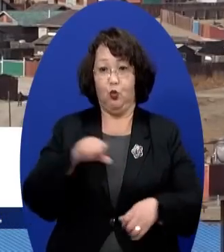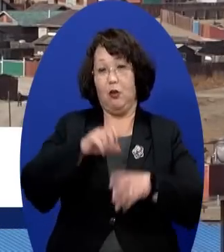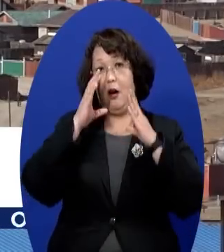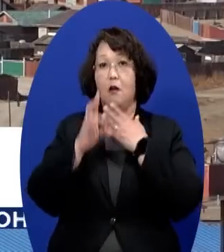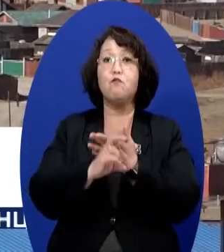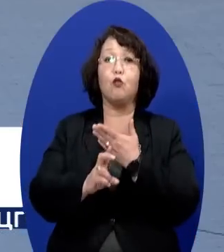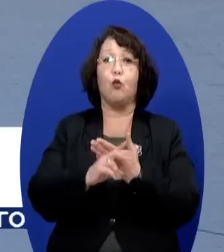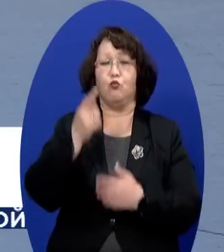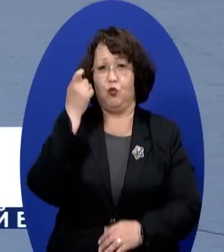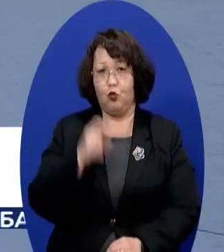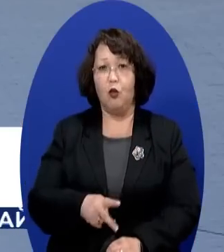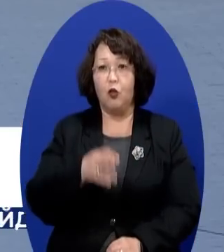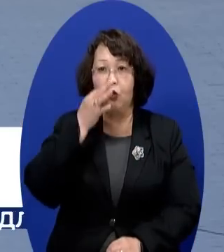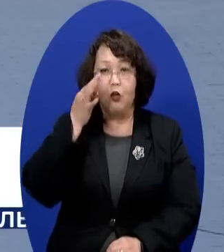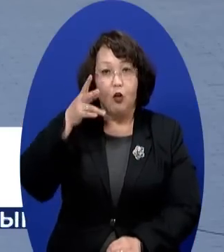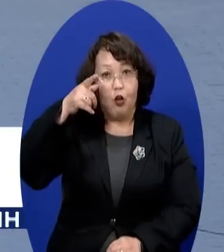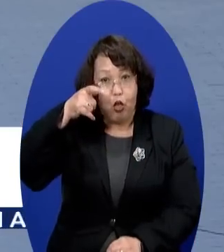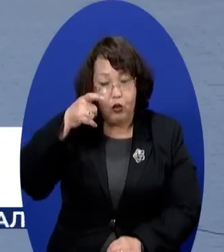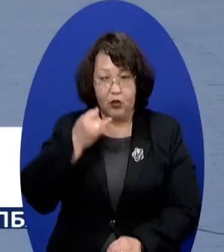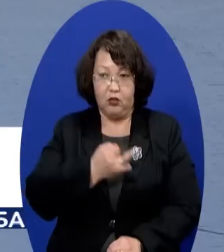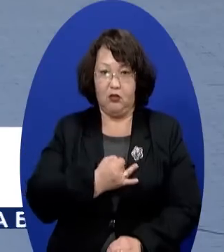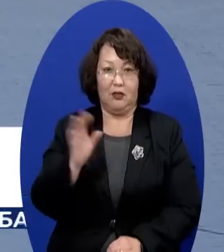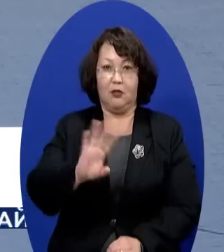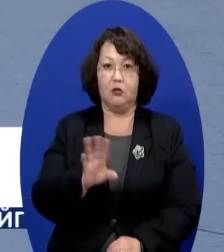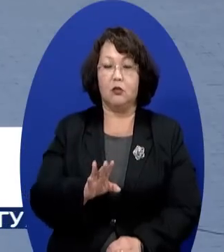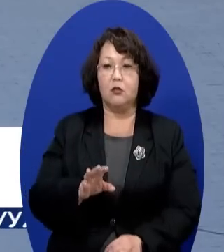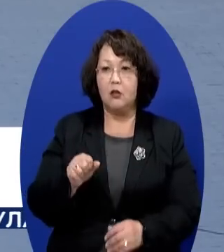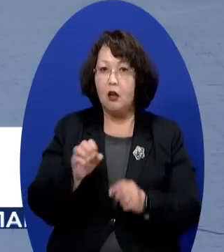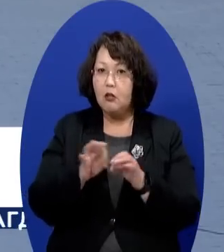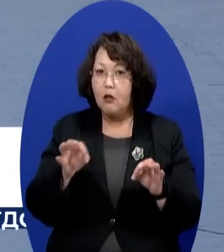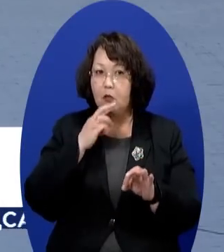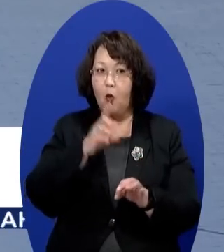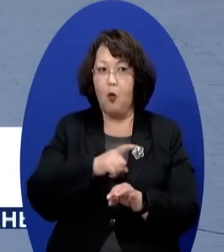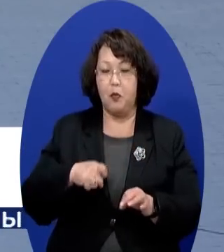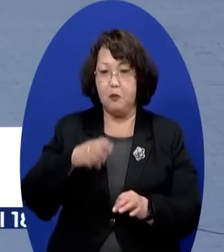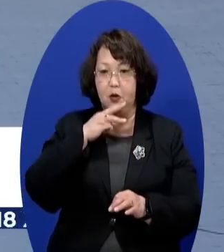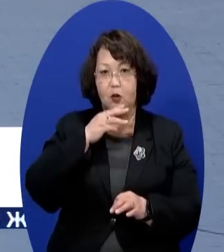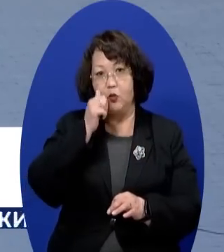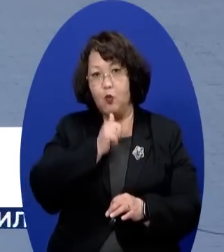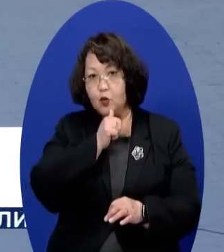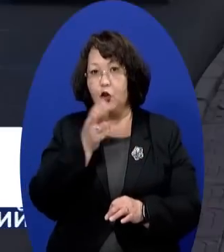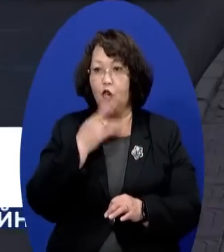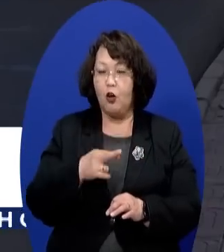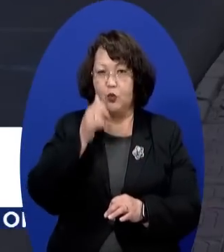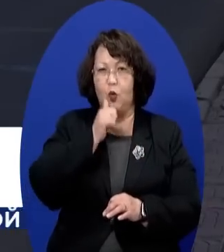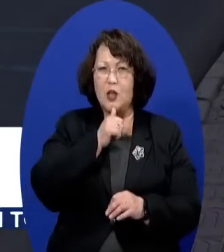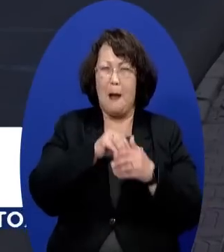нь шалтгаалж байгаа учраас захим орчинд мэдээллийг сайтар нэгтлэхээс гадна хувийн мэдээлэлээ бусдаас нууцлах шаардлагатай